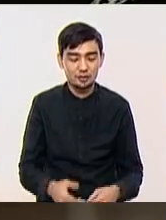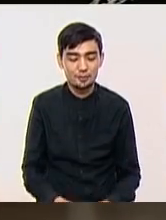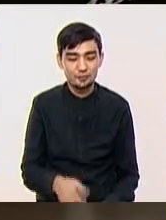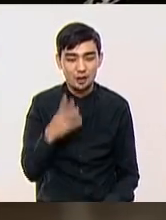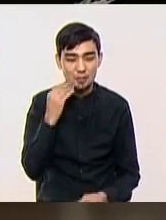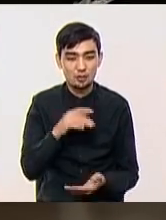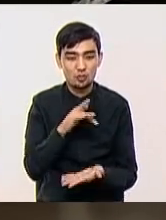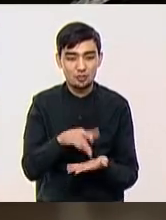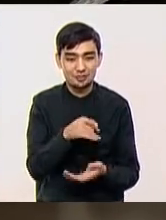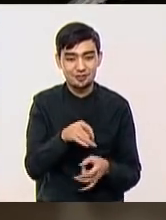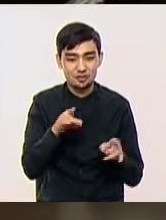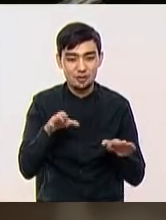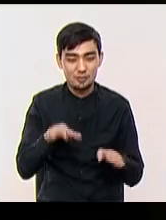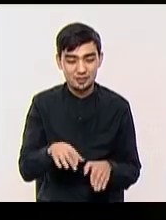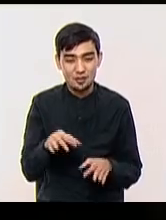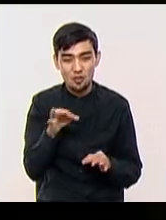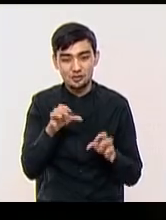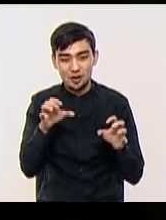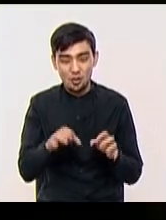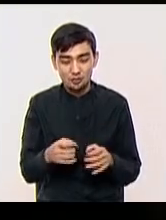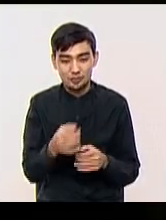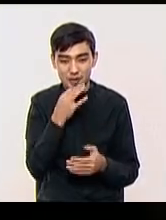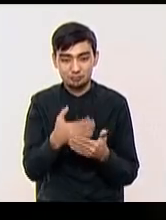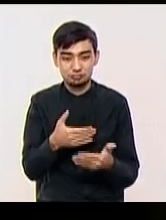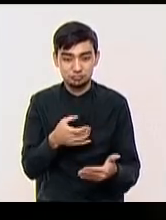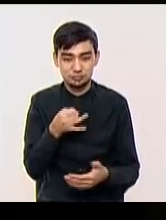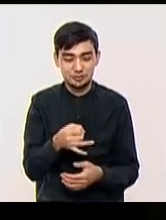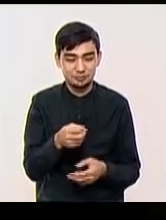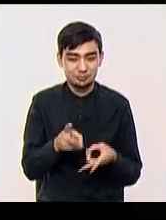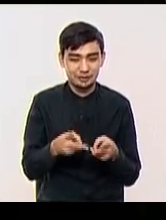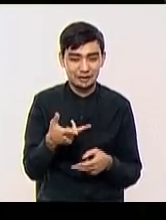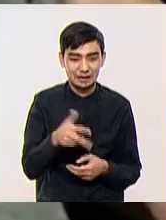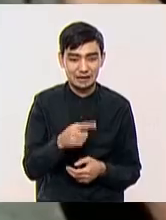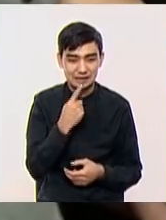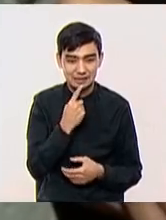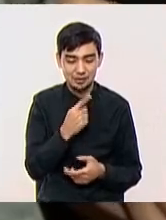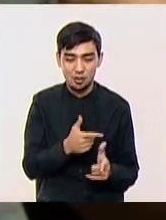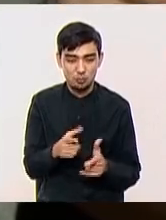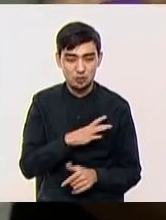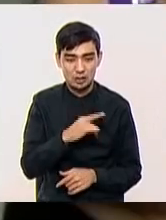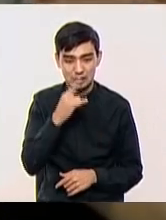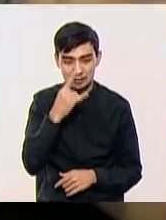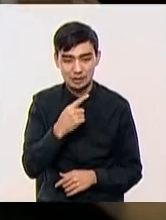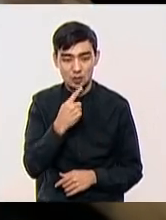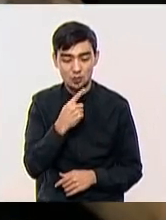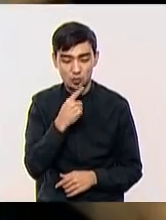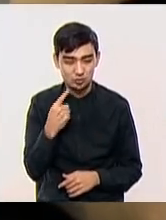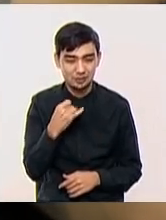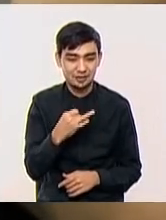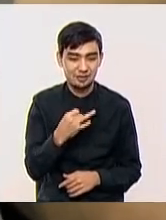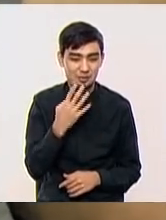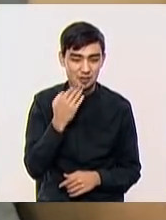Алматы қаласындағы бұл мейрамханада тиісті заң шықпастан ас мәзірі үш тілде дайындалған екен: қазақ, орыс және ағылшын